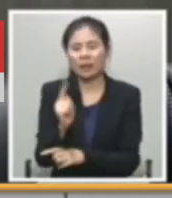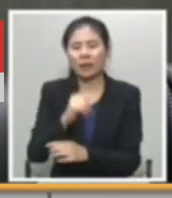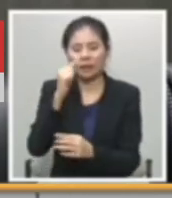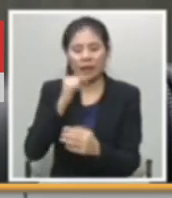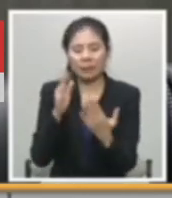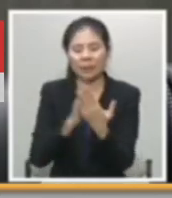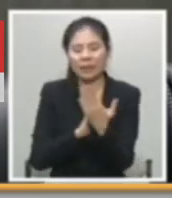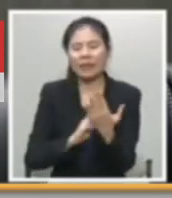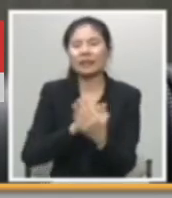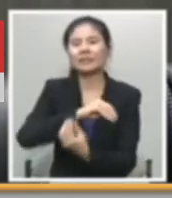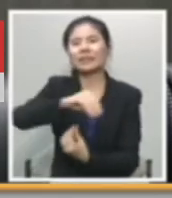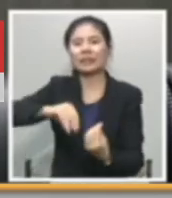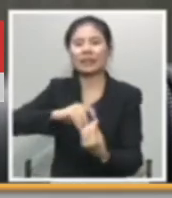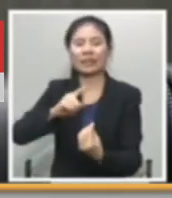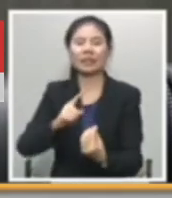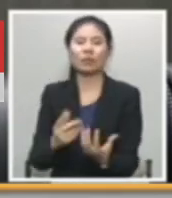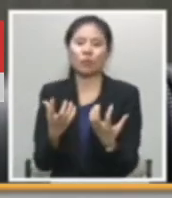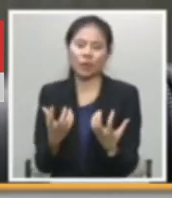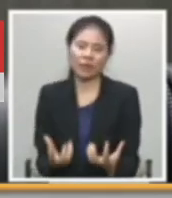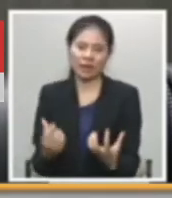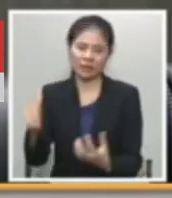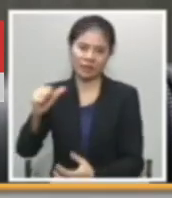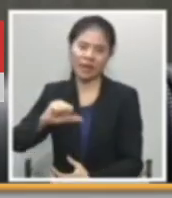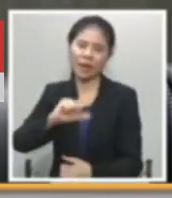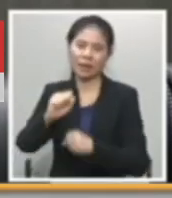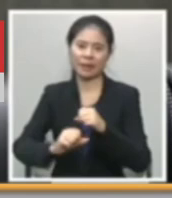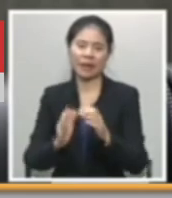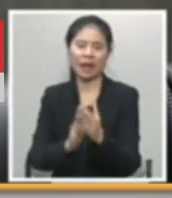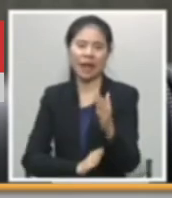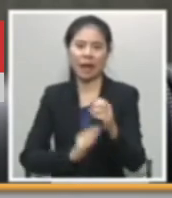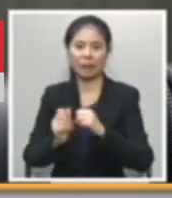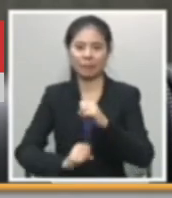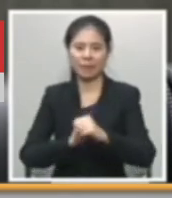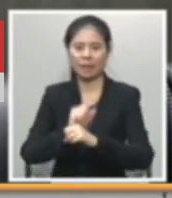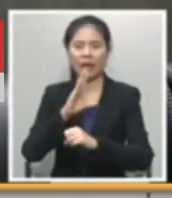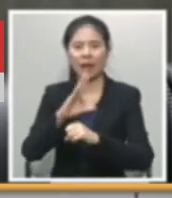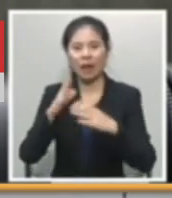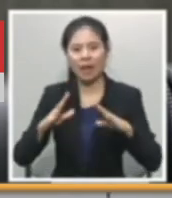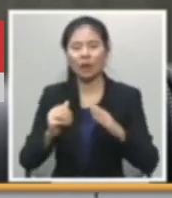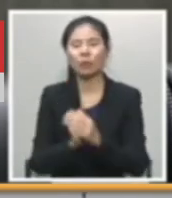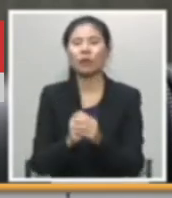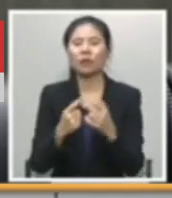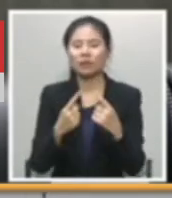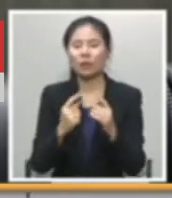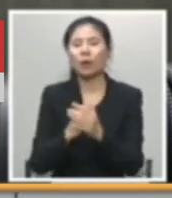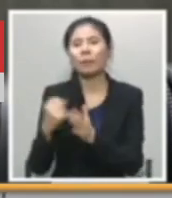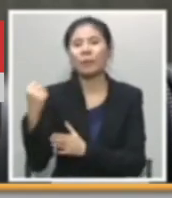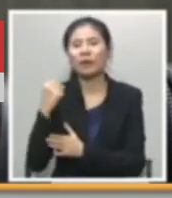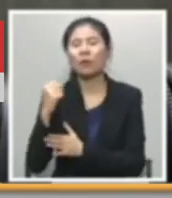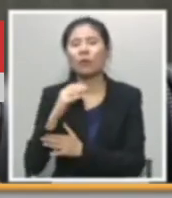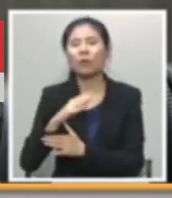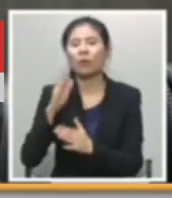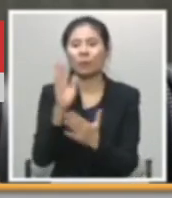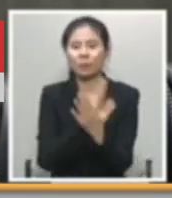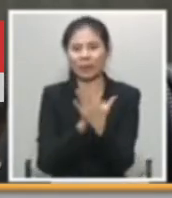าหัสมา5ปีแล้วในขณะที่ปัญหาความมั่นคงของประเทศ